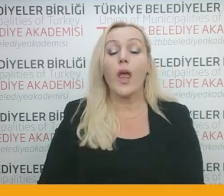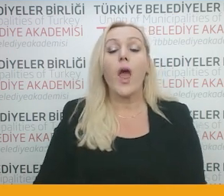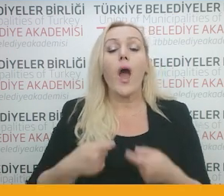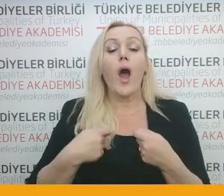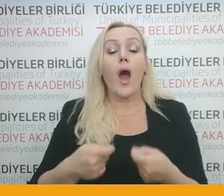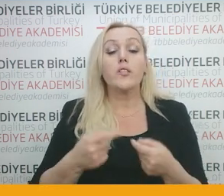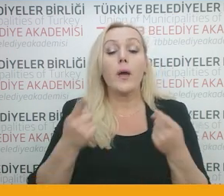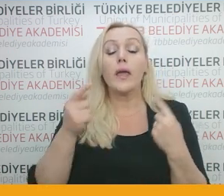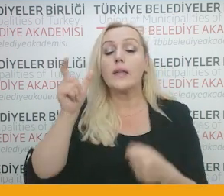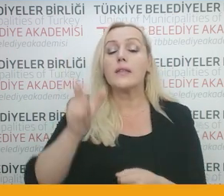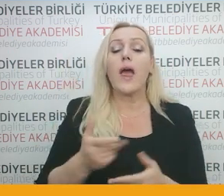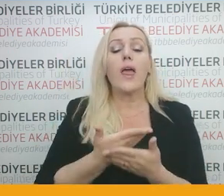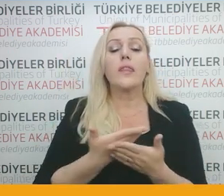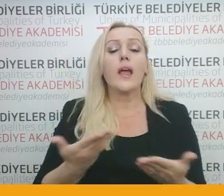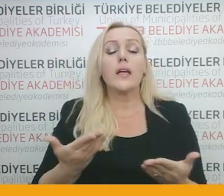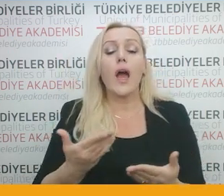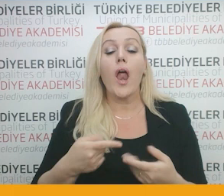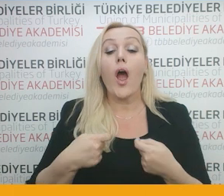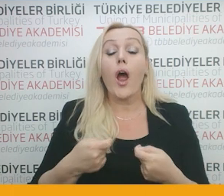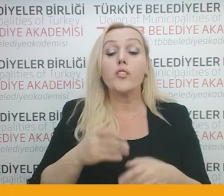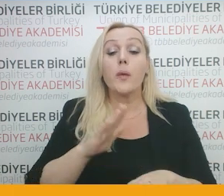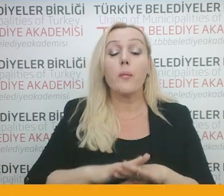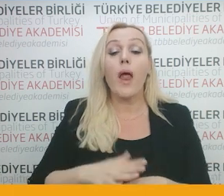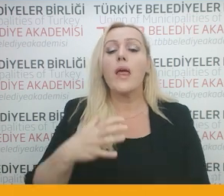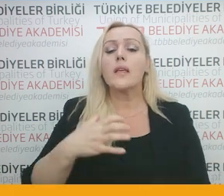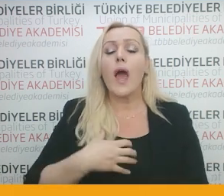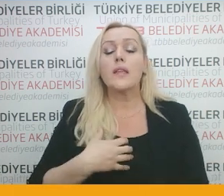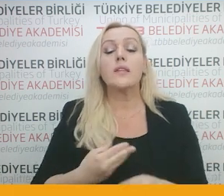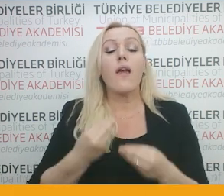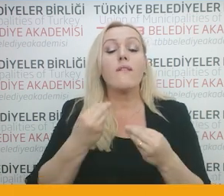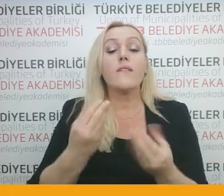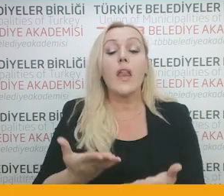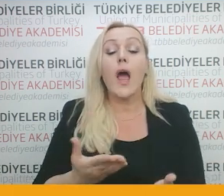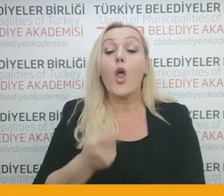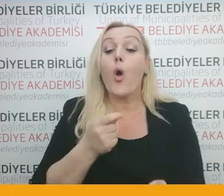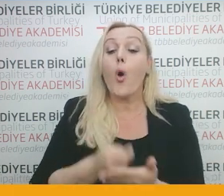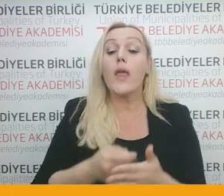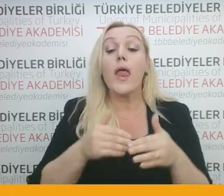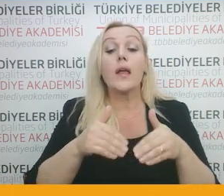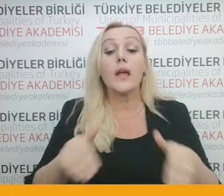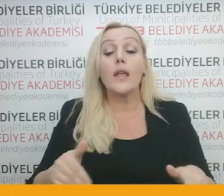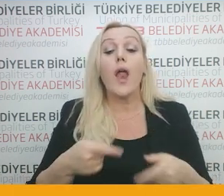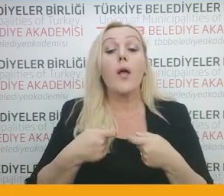Harcama yetkisi ne kadar harcama yapar arkadaşlar? Öncelikle kendisine tahsis edilen ödenek kadar harcama yapar.